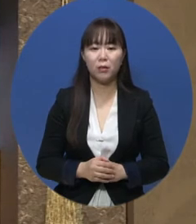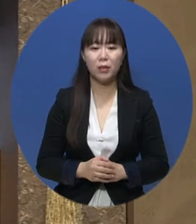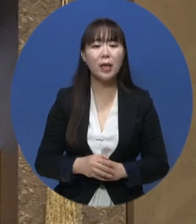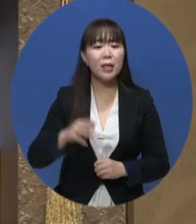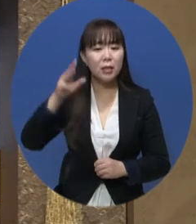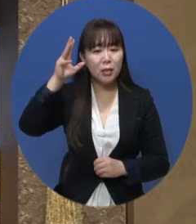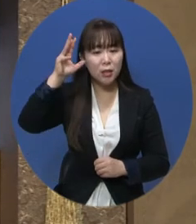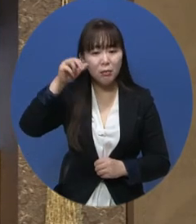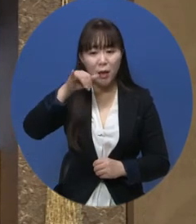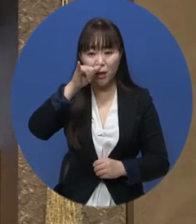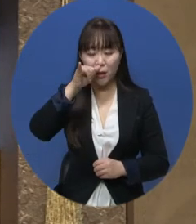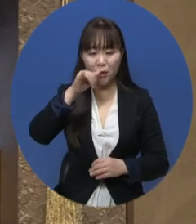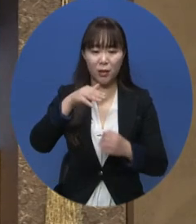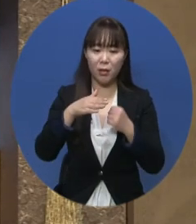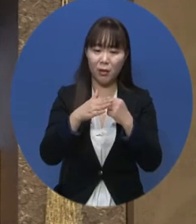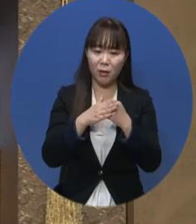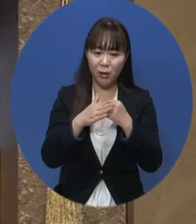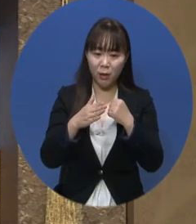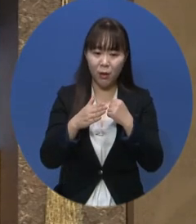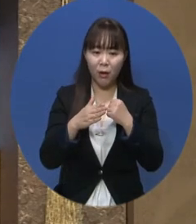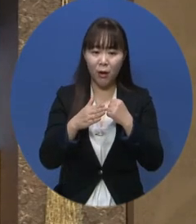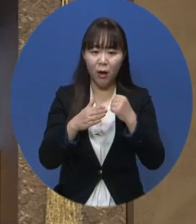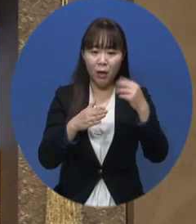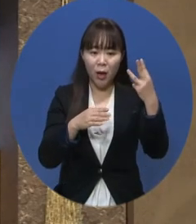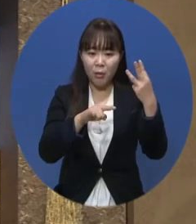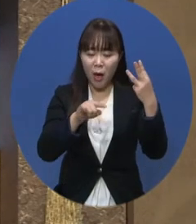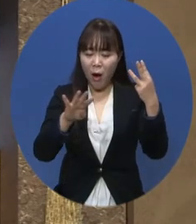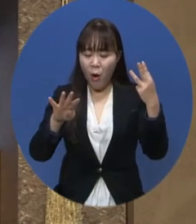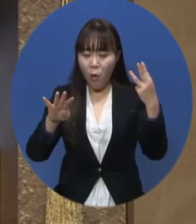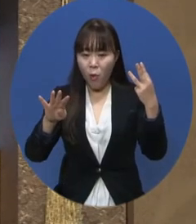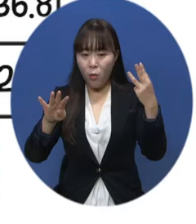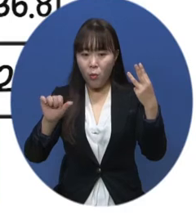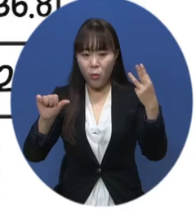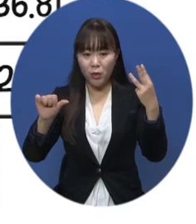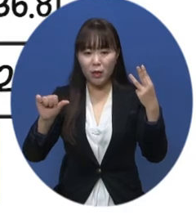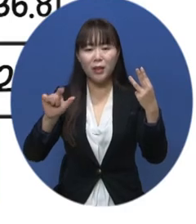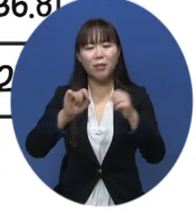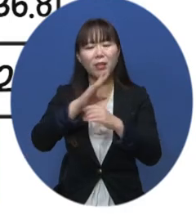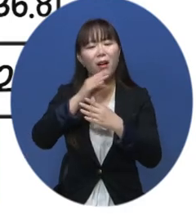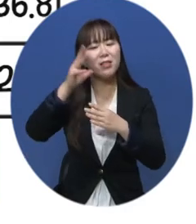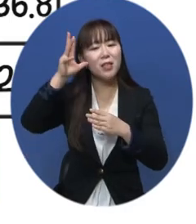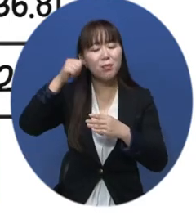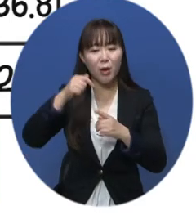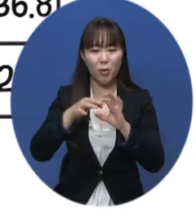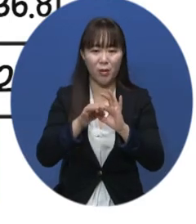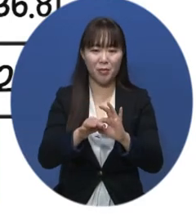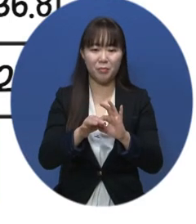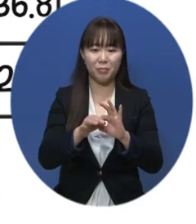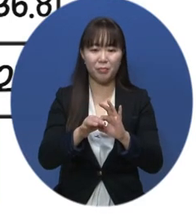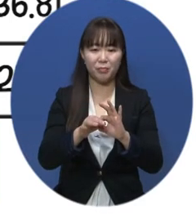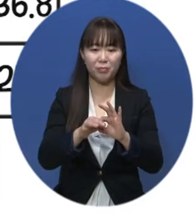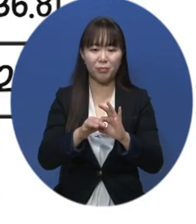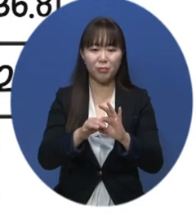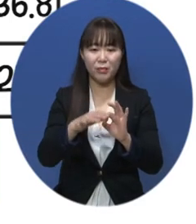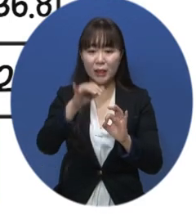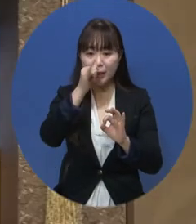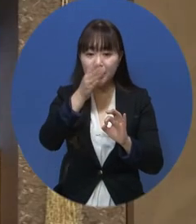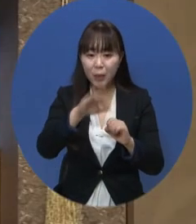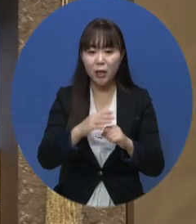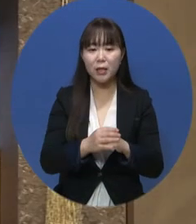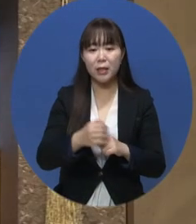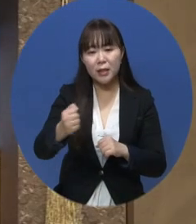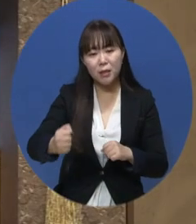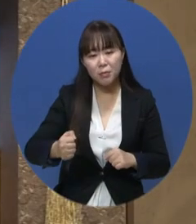치매가 있으셔가지고 3, 4, 5등급은 거의 이제 치매 등급입니다. 이게 그래서 치매가 있지만